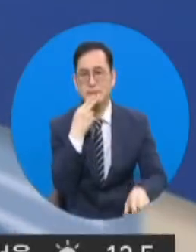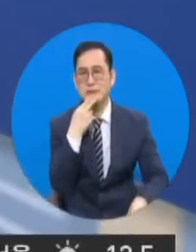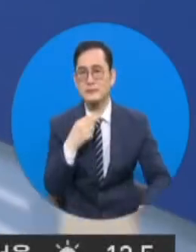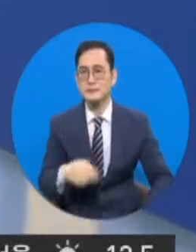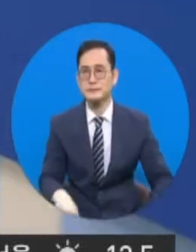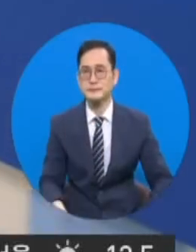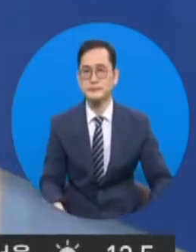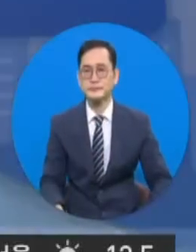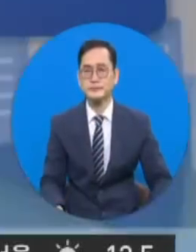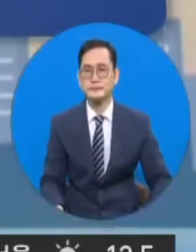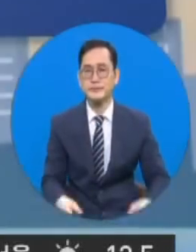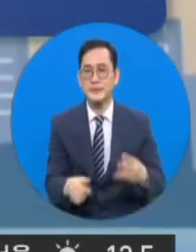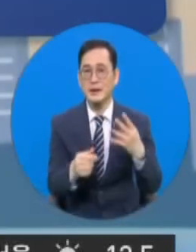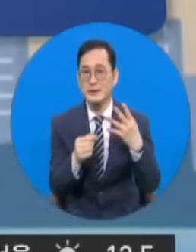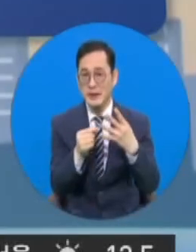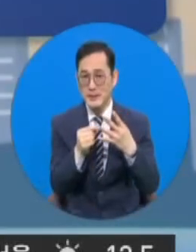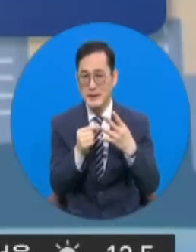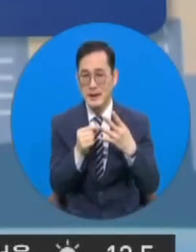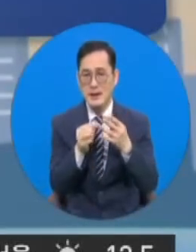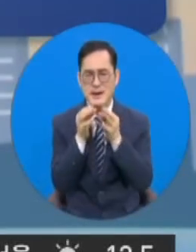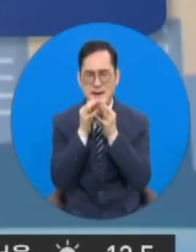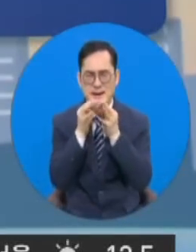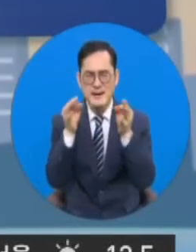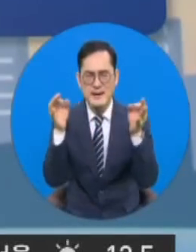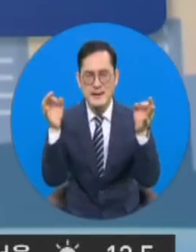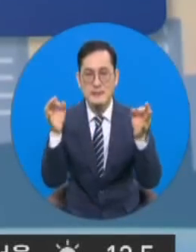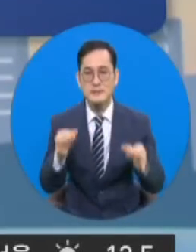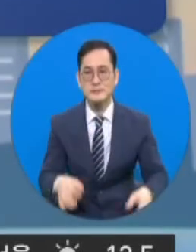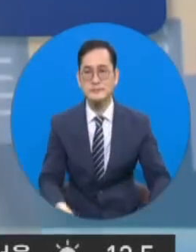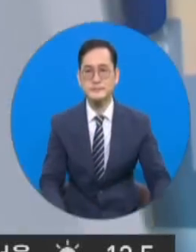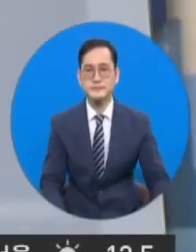비명 조선일보 1명입니다